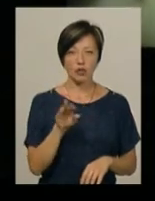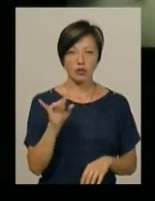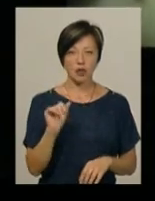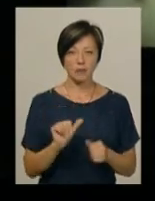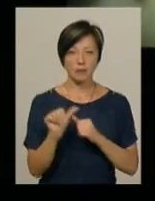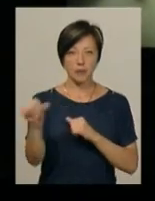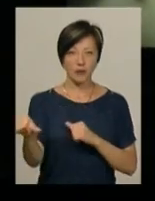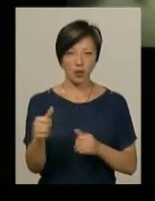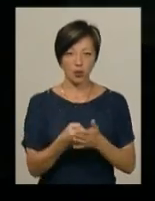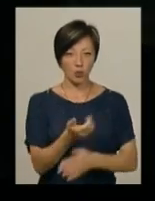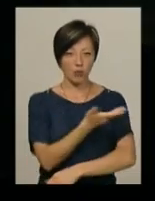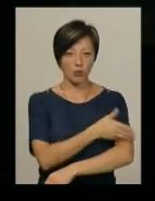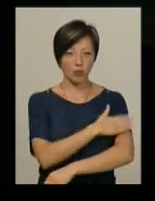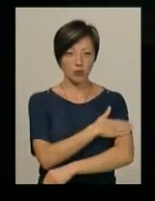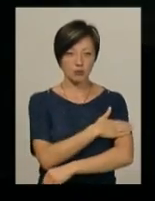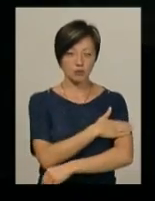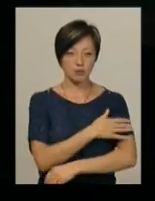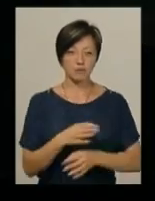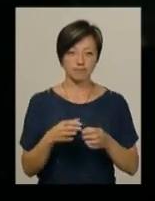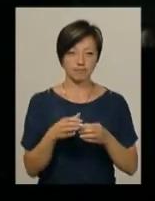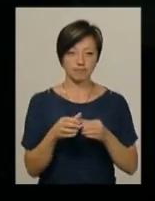відходять до Речі Посполитої.